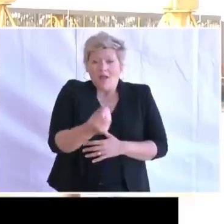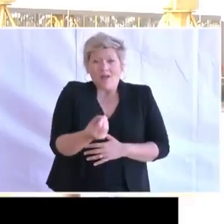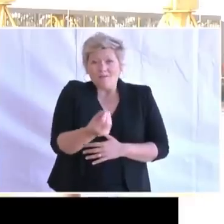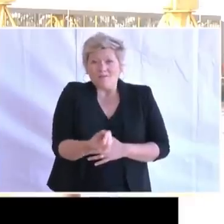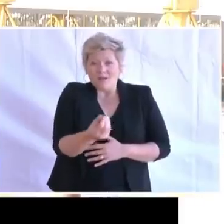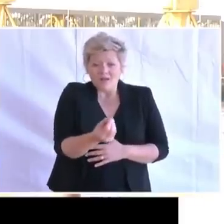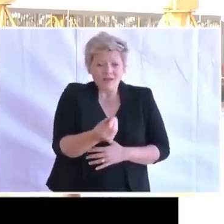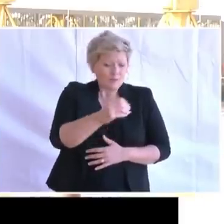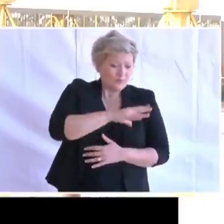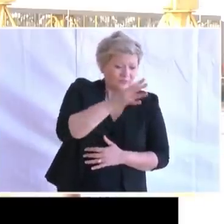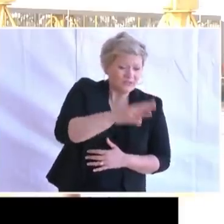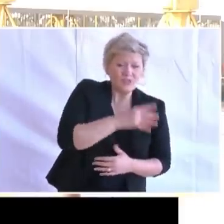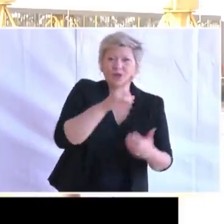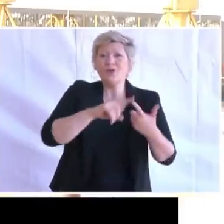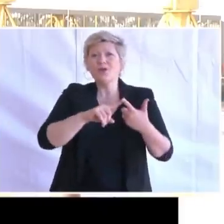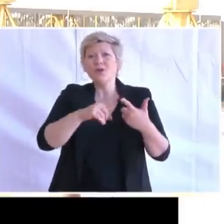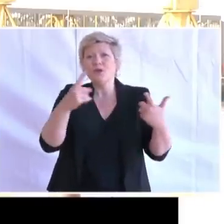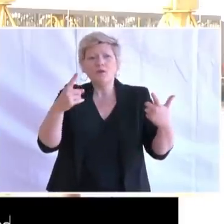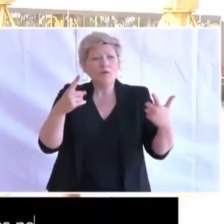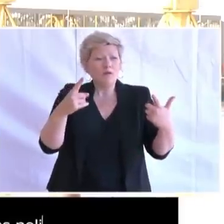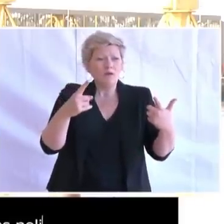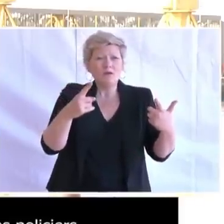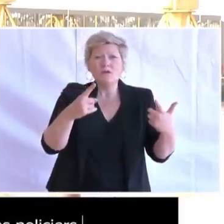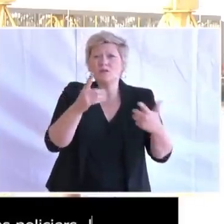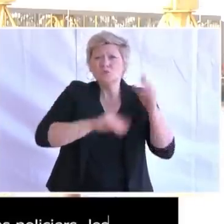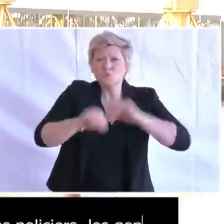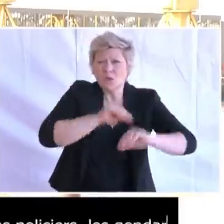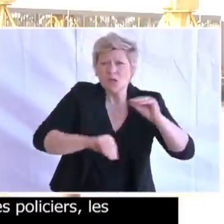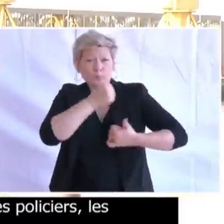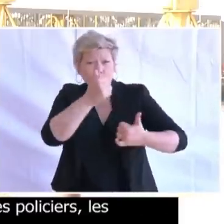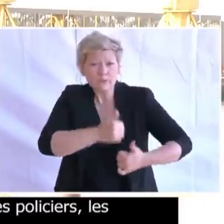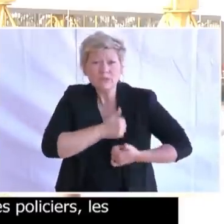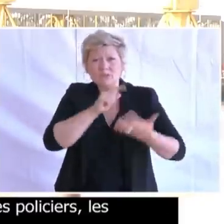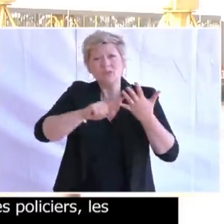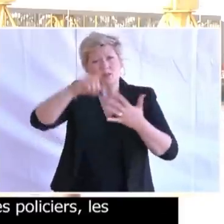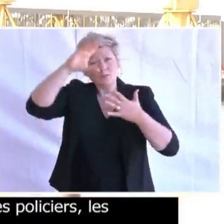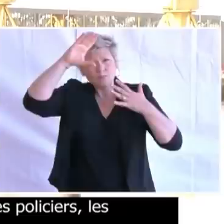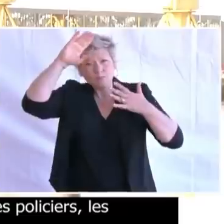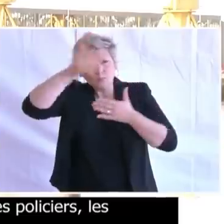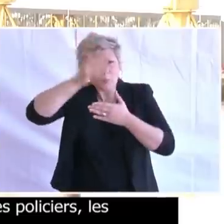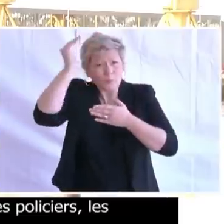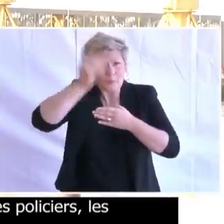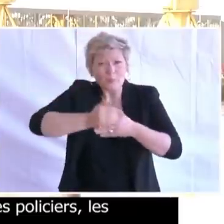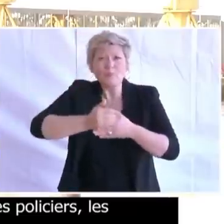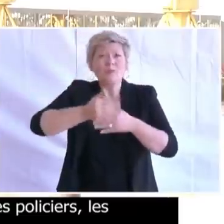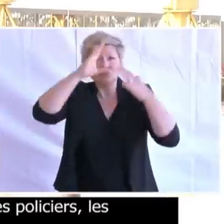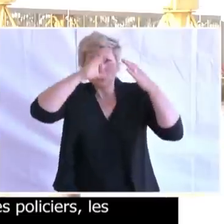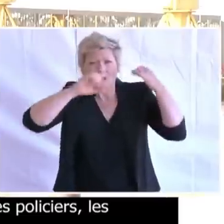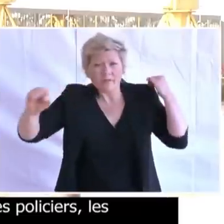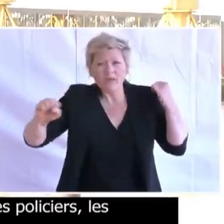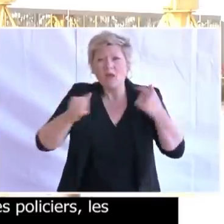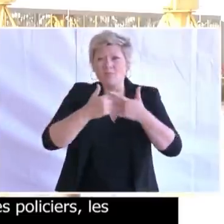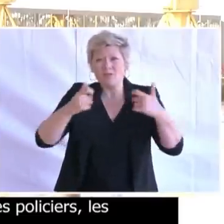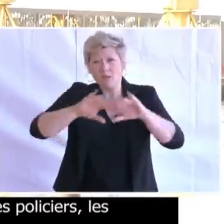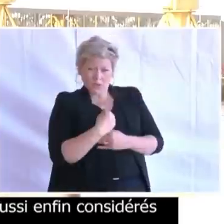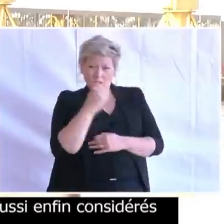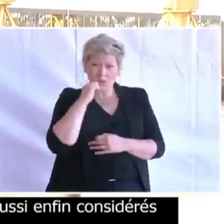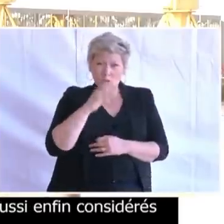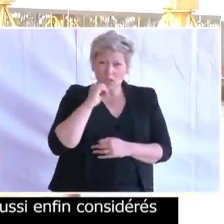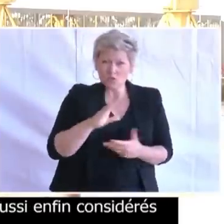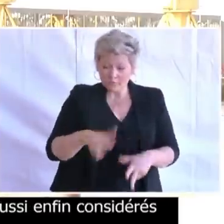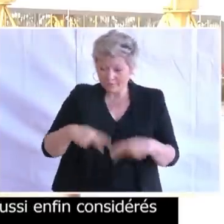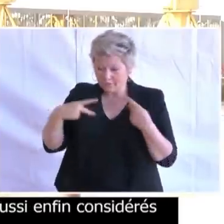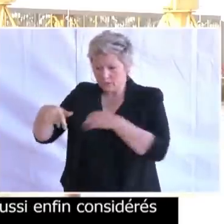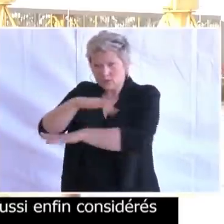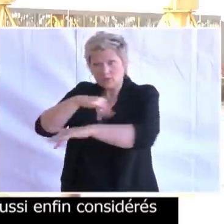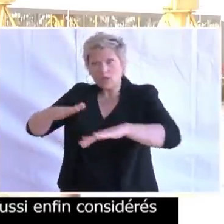les soignants, les policiers, les gendarmes, les pompiers, les soldats, soient aussi enfin considérés pour leur contribution. Leurs